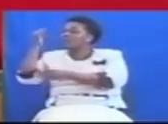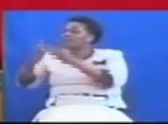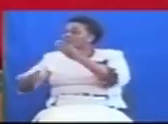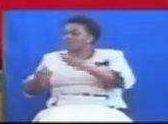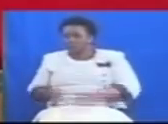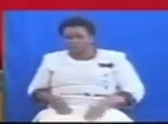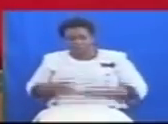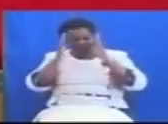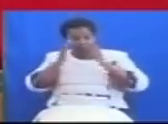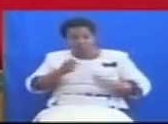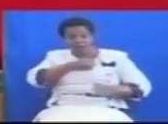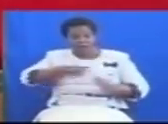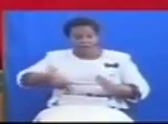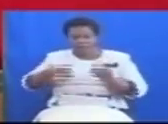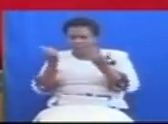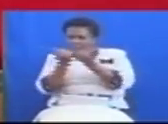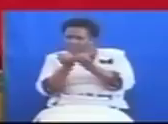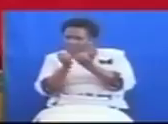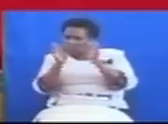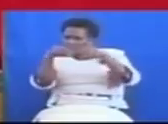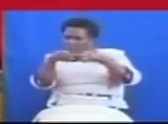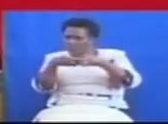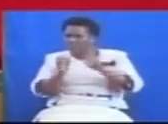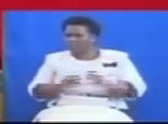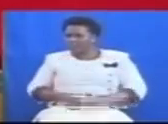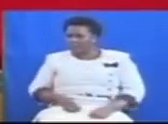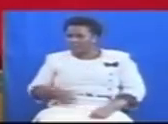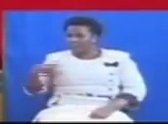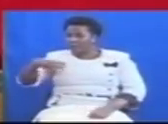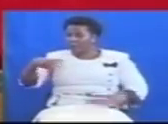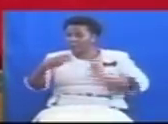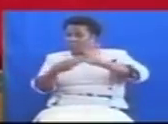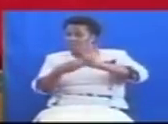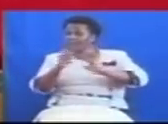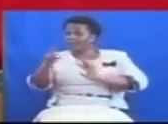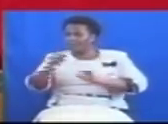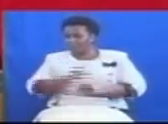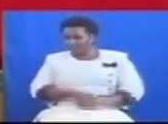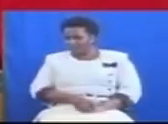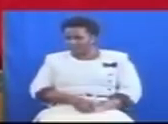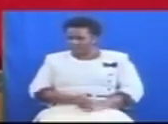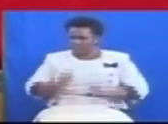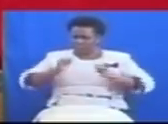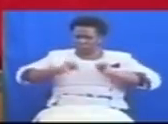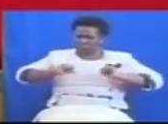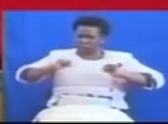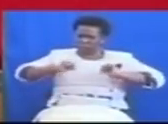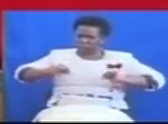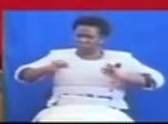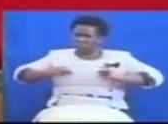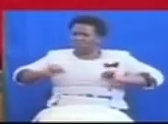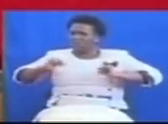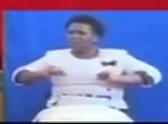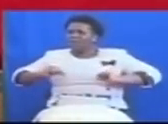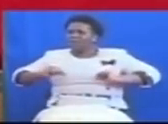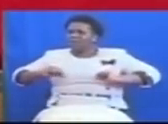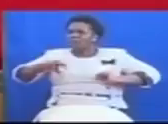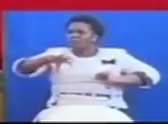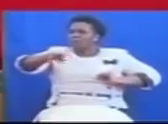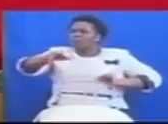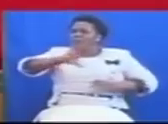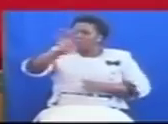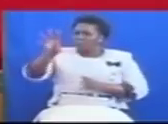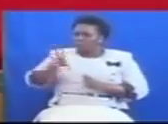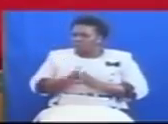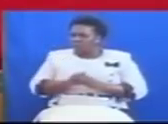ameunda tume ambayo ina mawaziri wanane ambao wamepitia maeneo karibu ya mikoa yote na kuweza kupitia